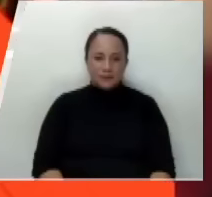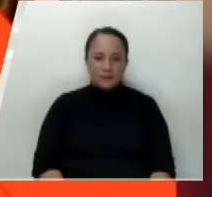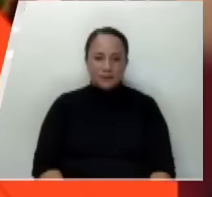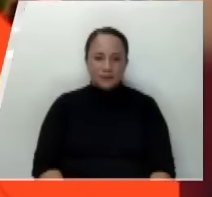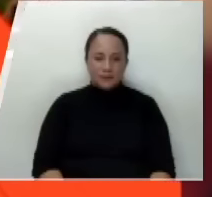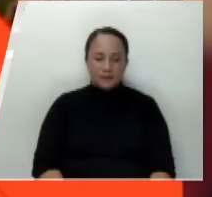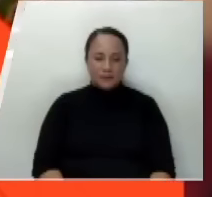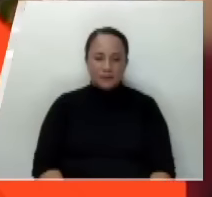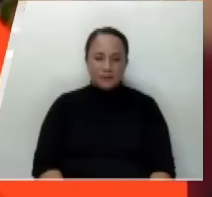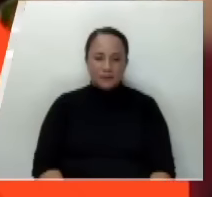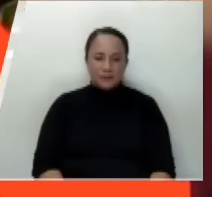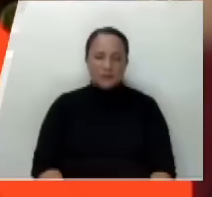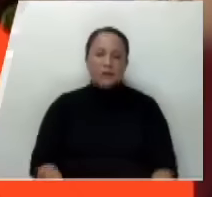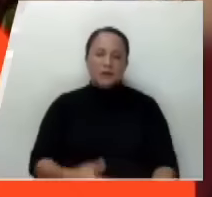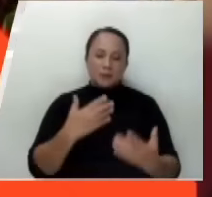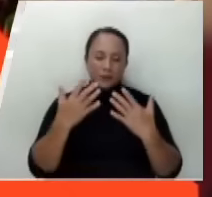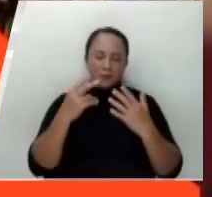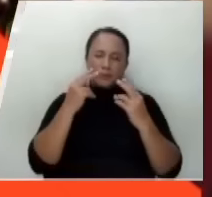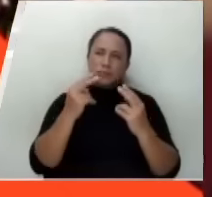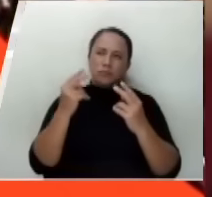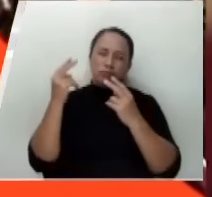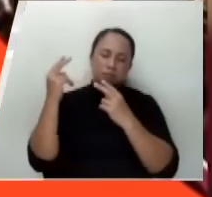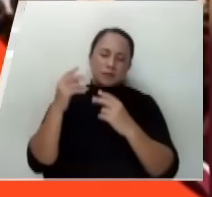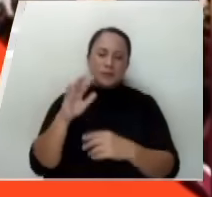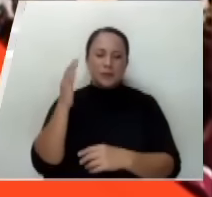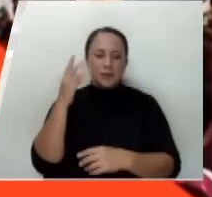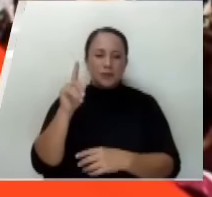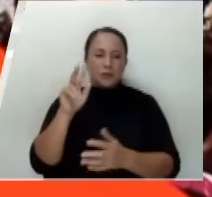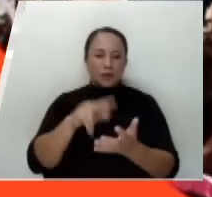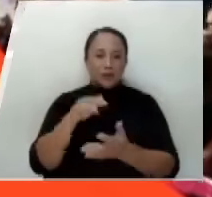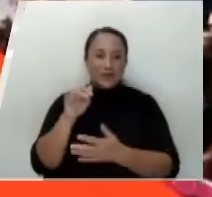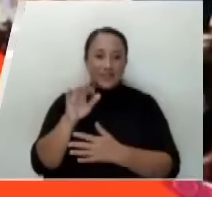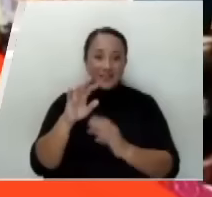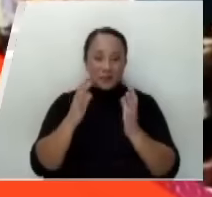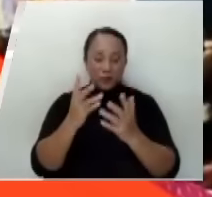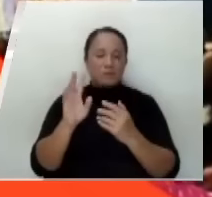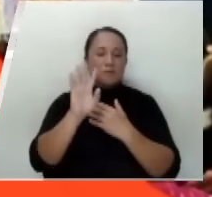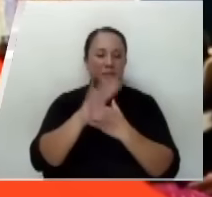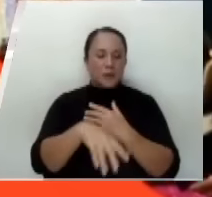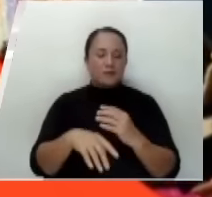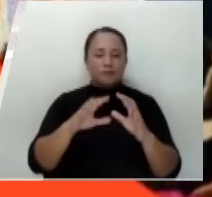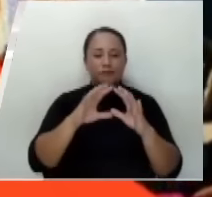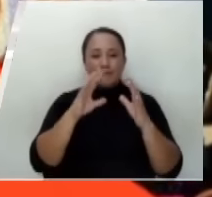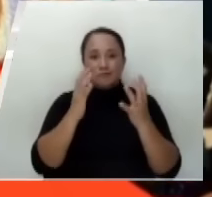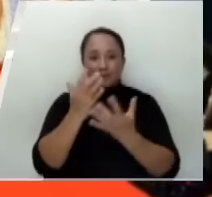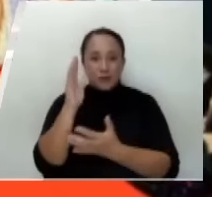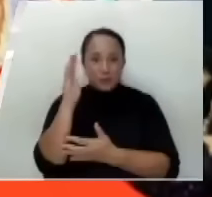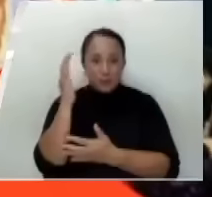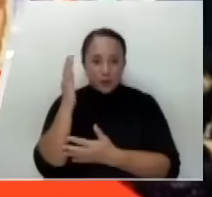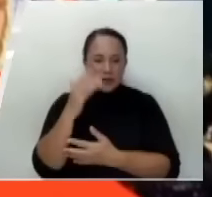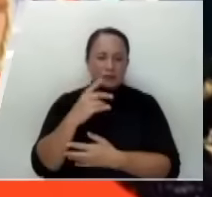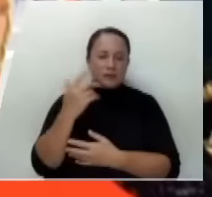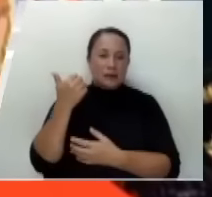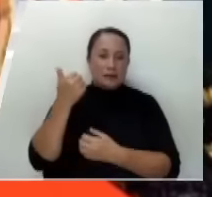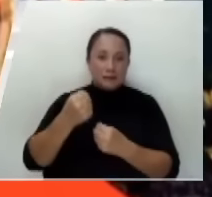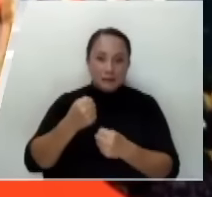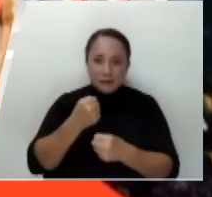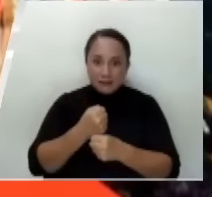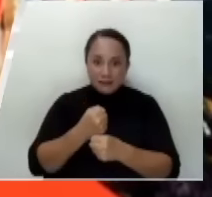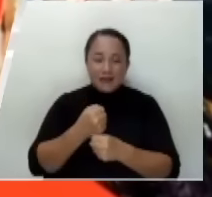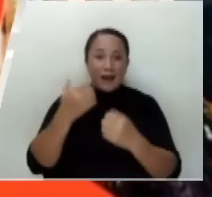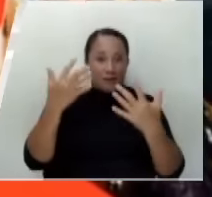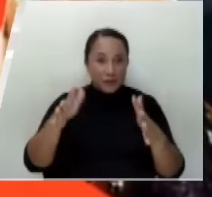Grateful and nostalgic para kay Miss World 2013 Megan Young na makabalik siya sa Miss World stage a decade after winning the title. At this